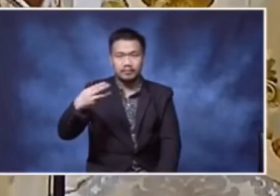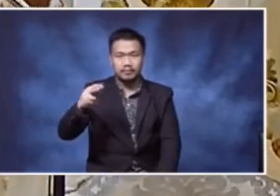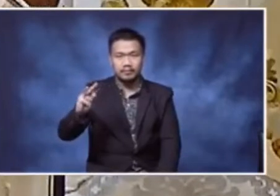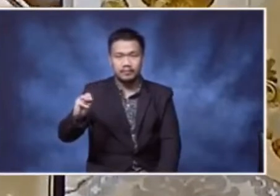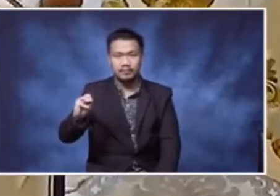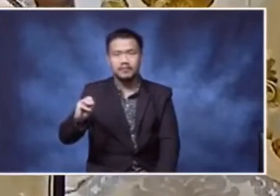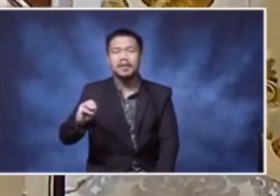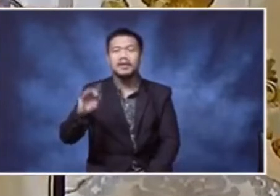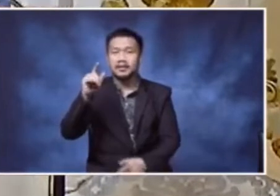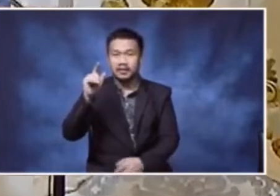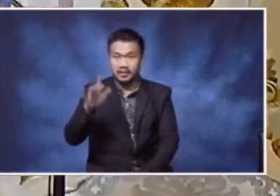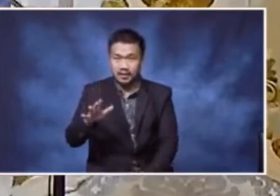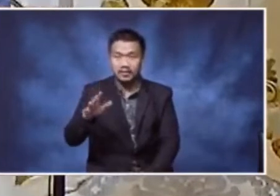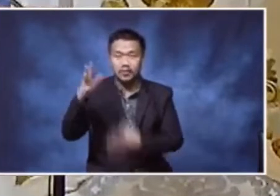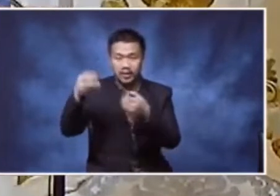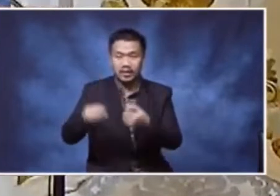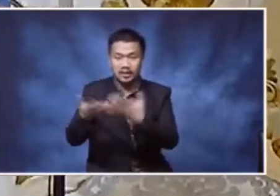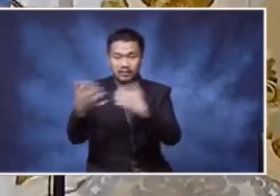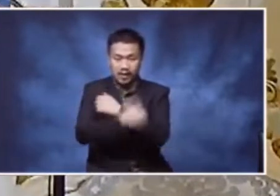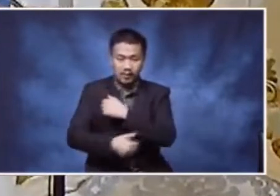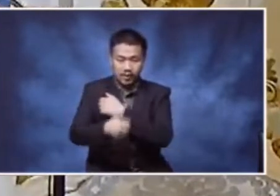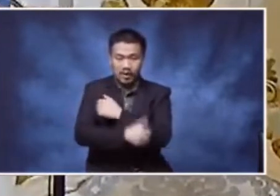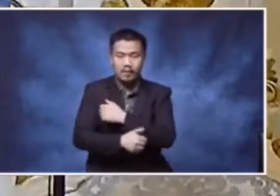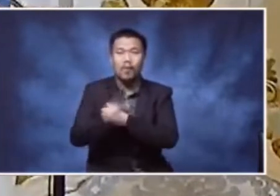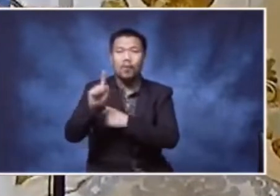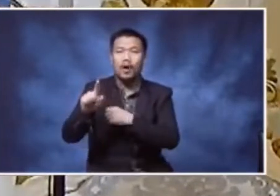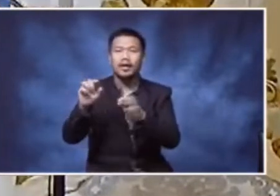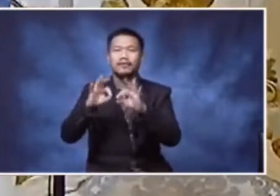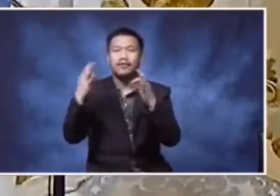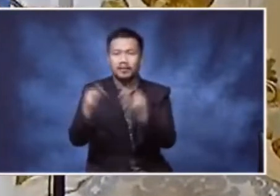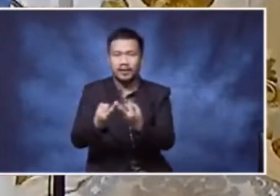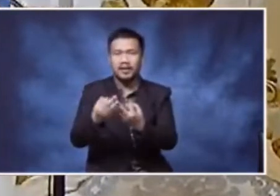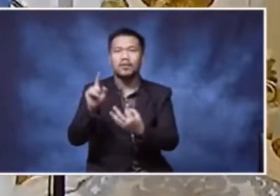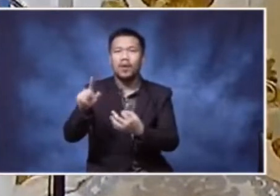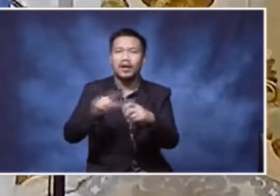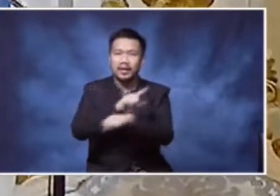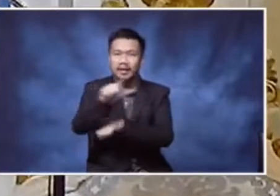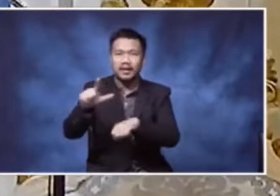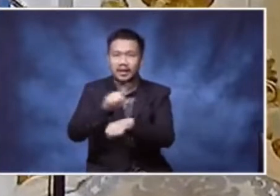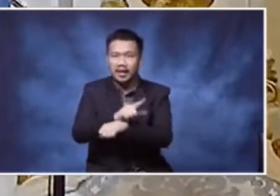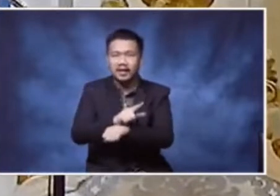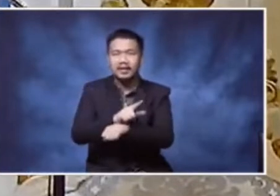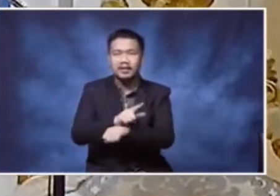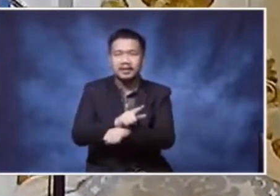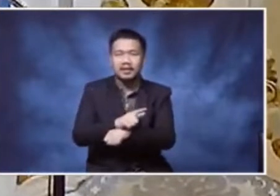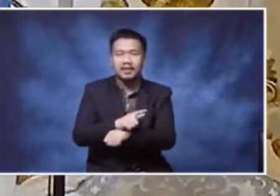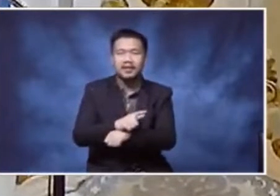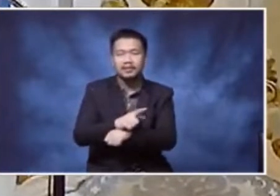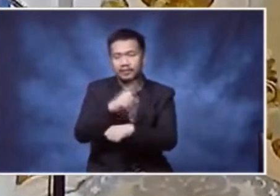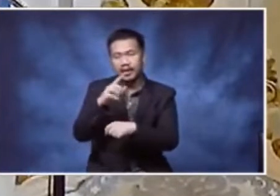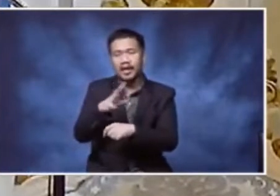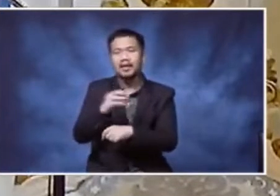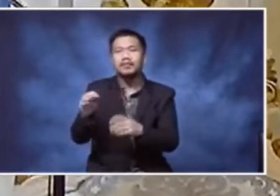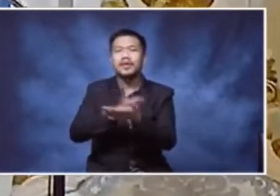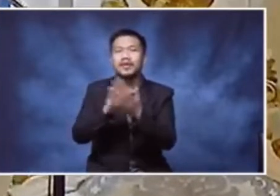siya ng lupa, no, ng kanyang mga pamilya at magiging blessing siya sa lahat ng mga